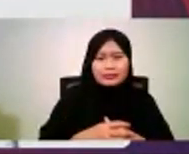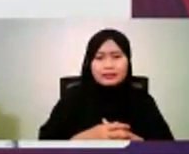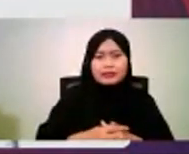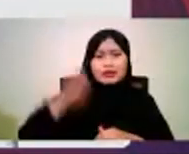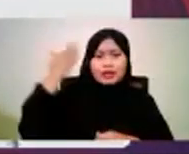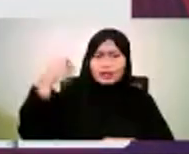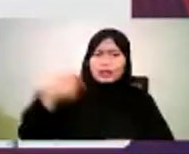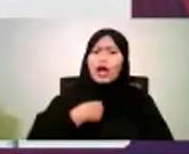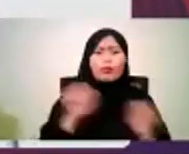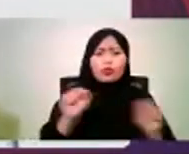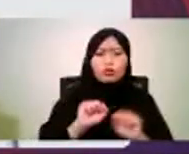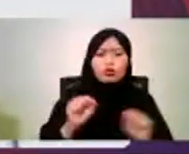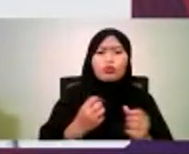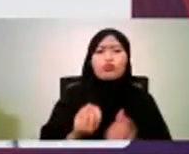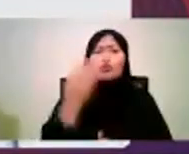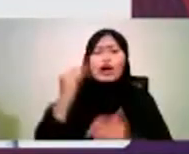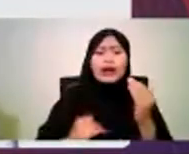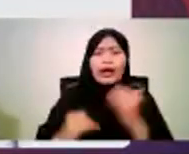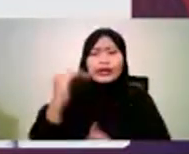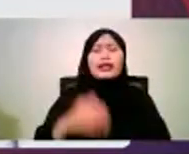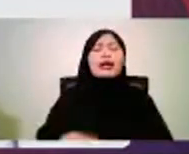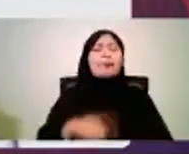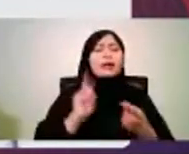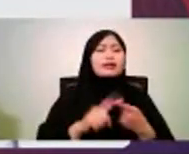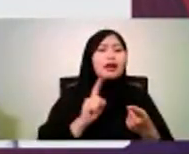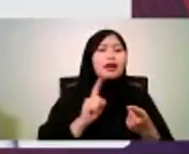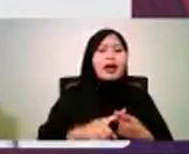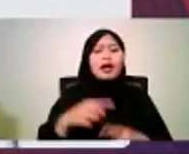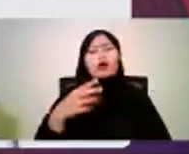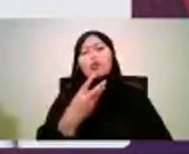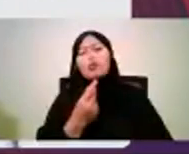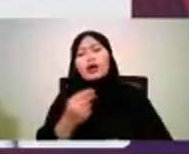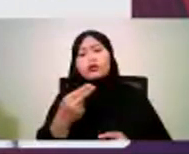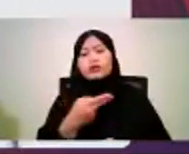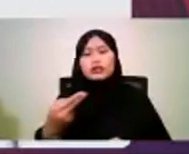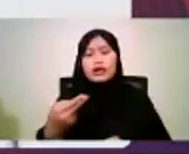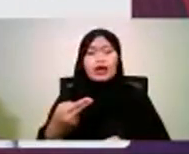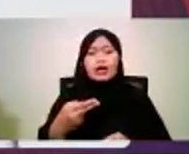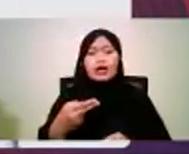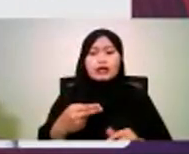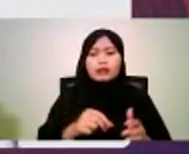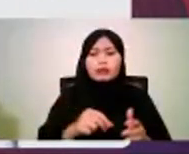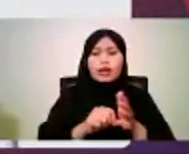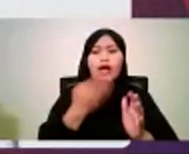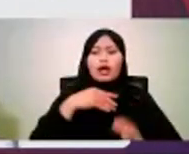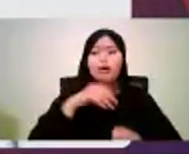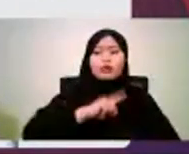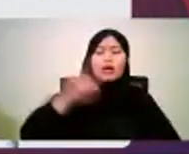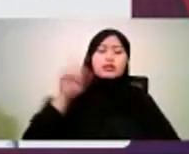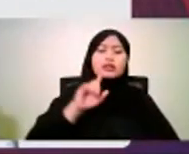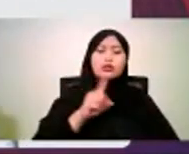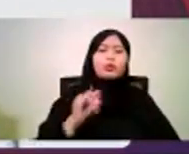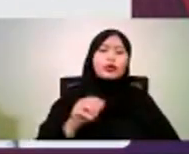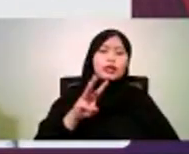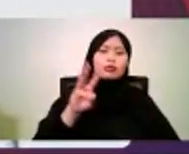naikkan suku bunga rupiahnya kita intervensi dengan penggunaan cadangan diusahakan lah 13252 miliar cadangan